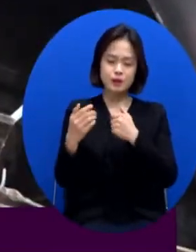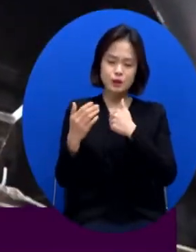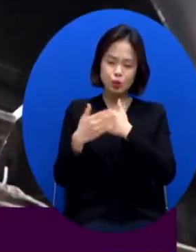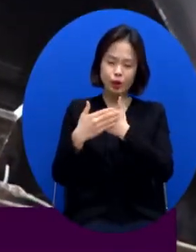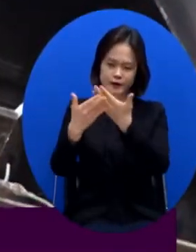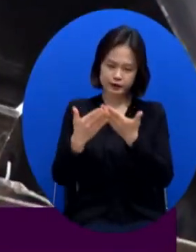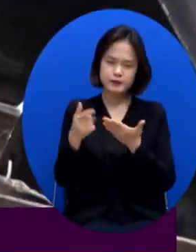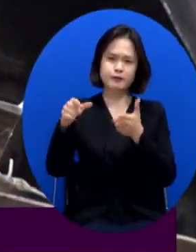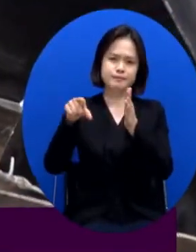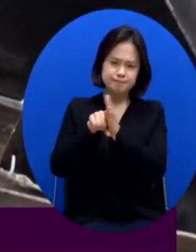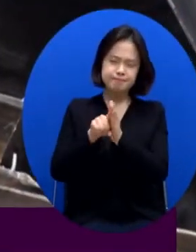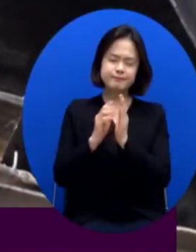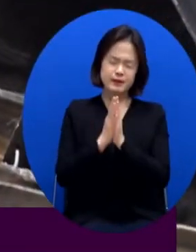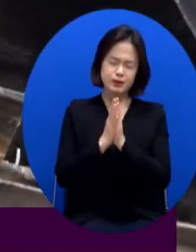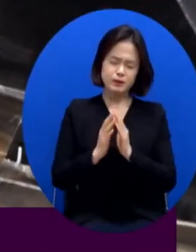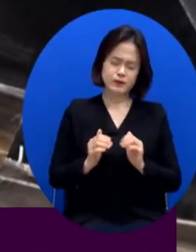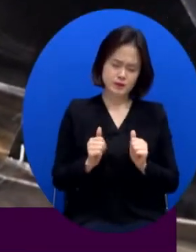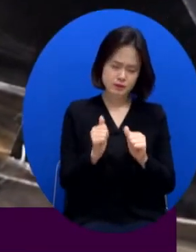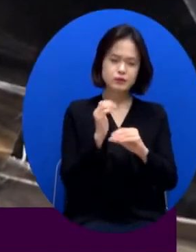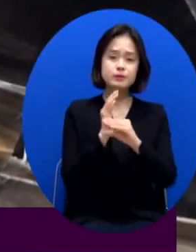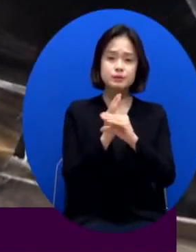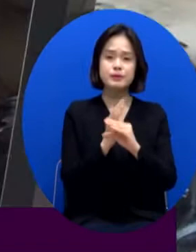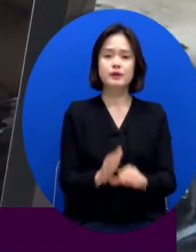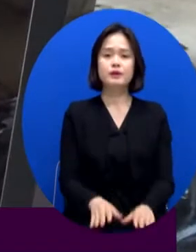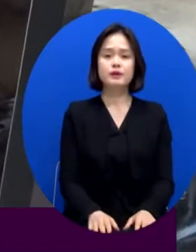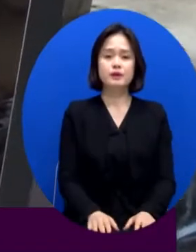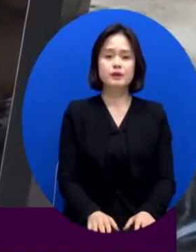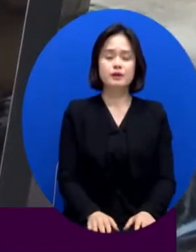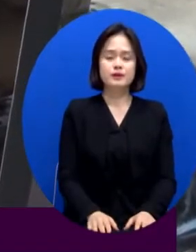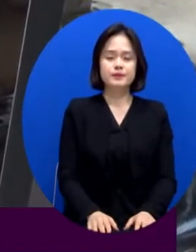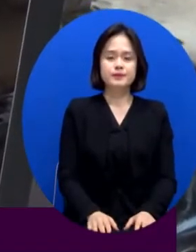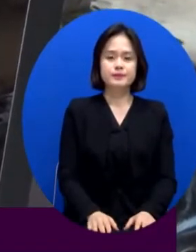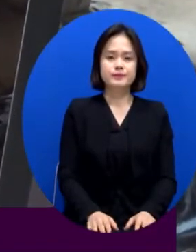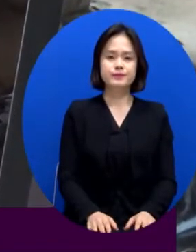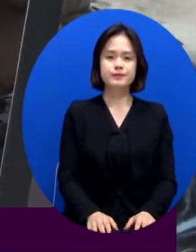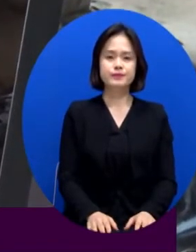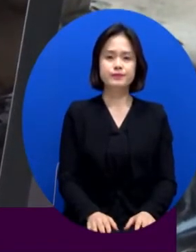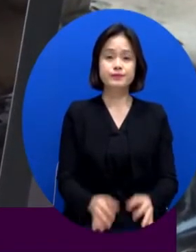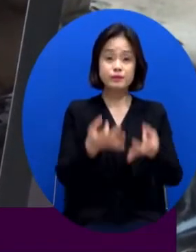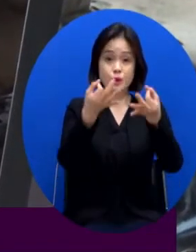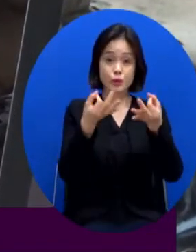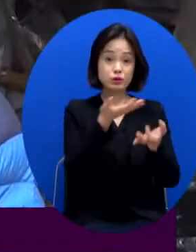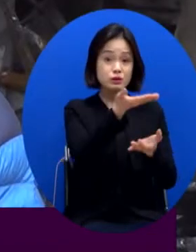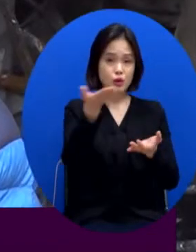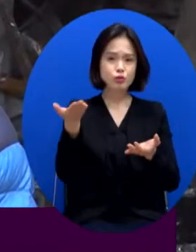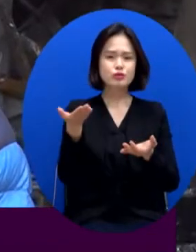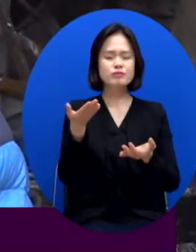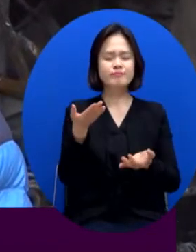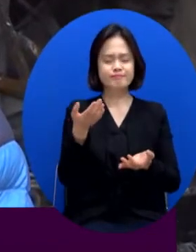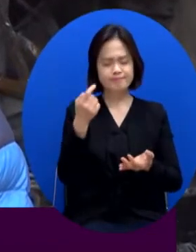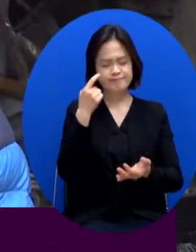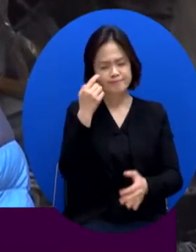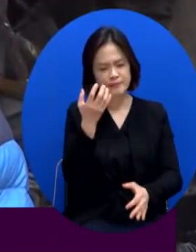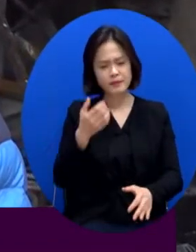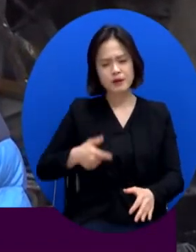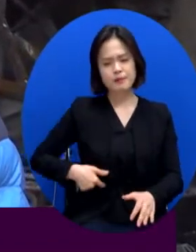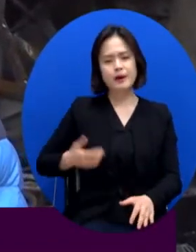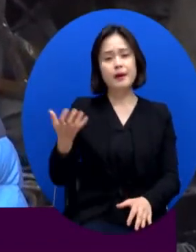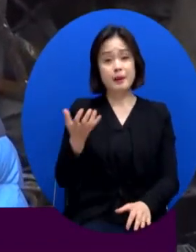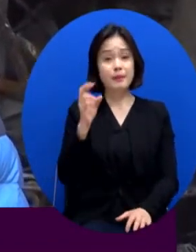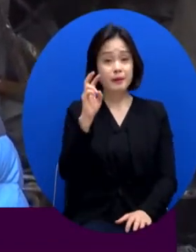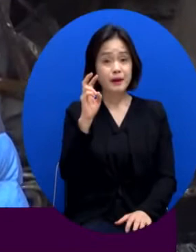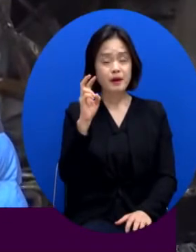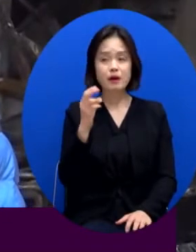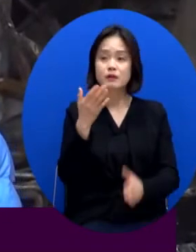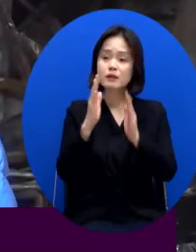하고 있습니다. 지금 저희 시청자분들께서도 많이 마음 아파하실 것 같은데 기도 제목